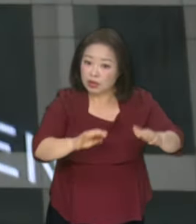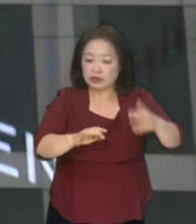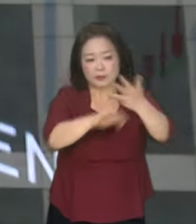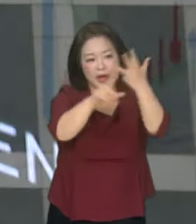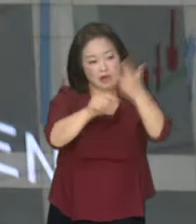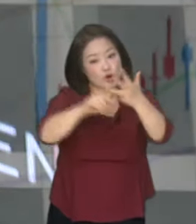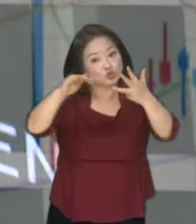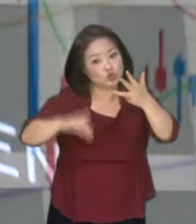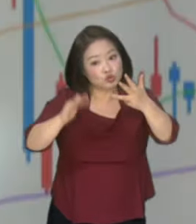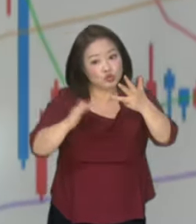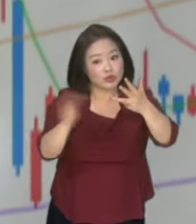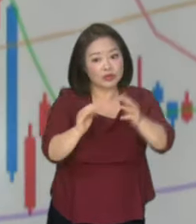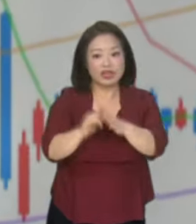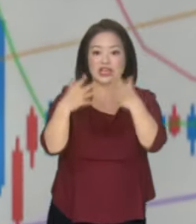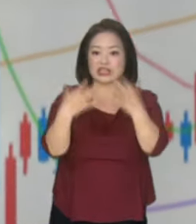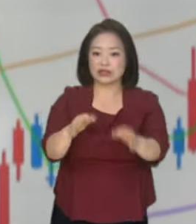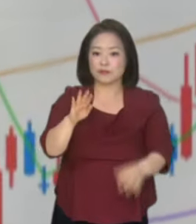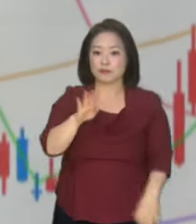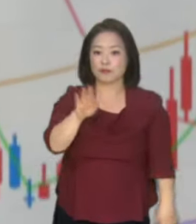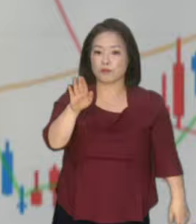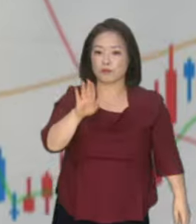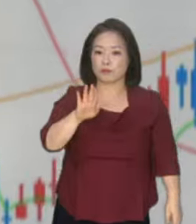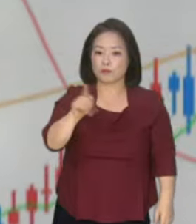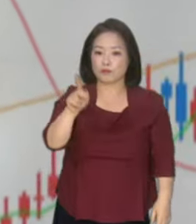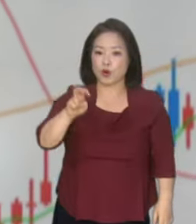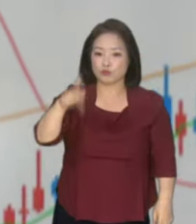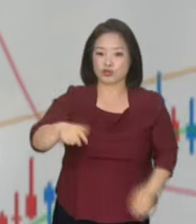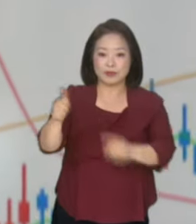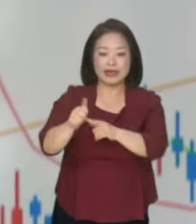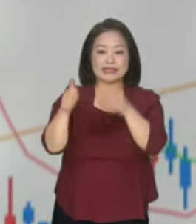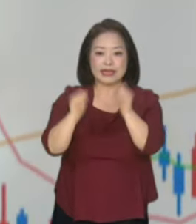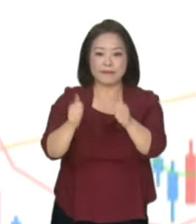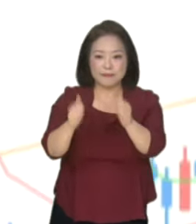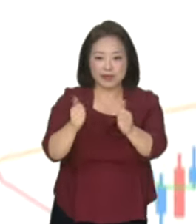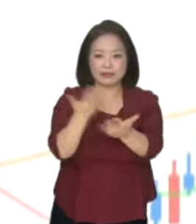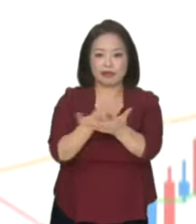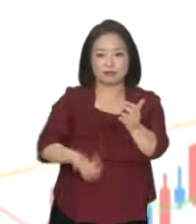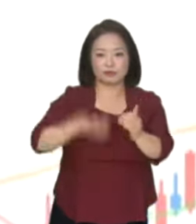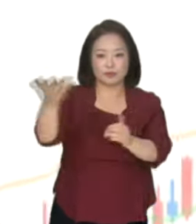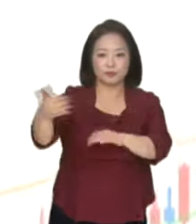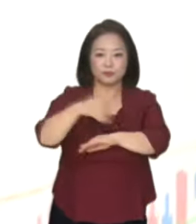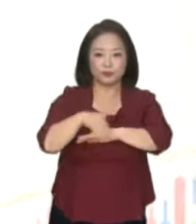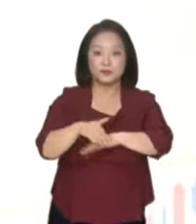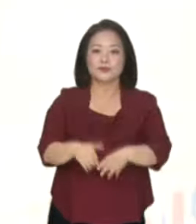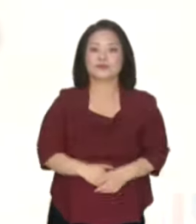중순쯤 김 위원장을 재판에 넘길 예정입니다. 연합뉴스TV 나경일입니다.